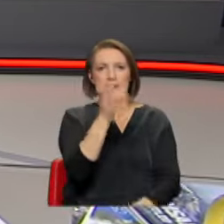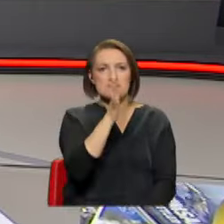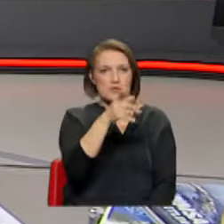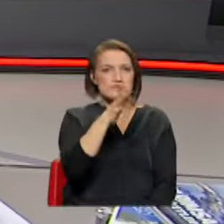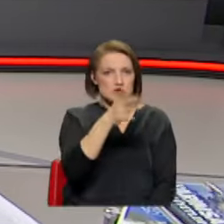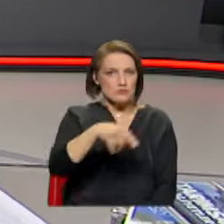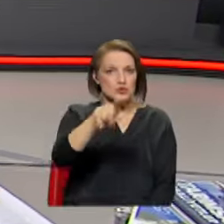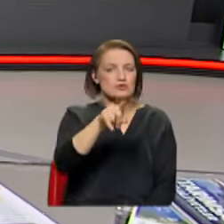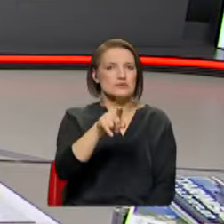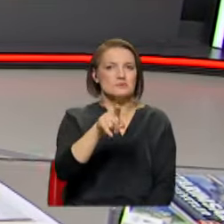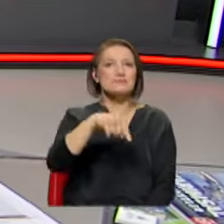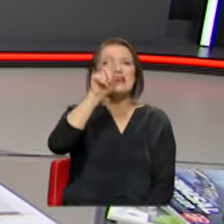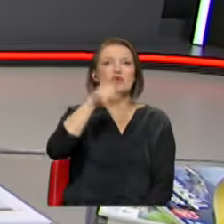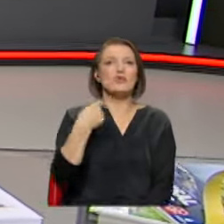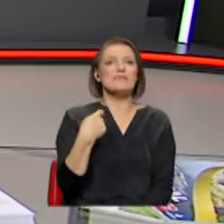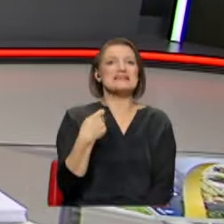Bilen var mı günlük masrafı ne kadar?